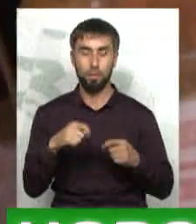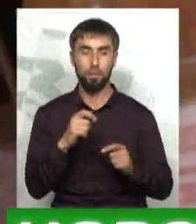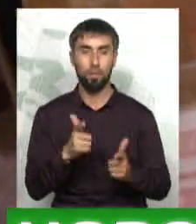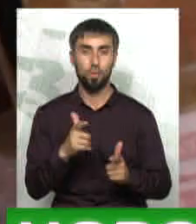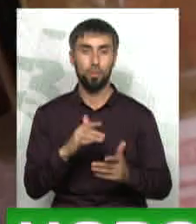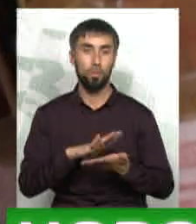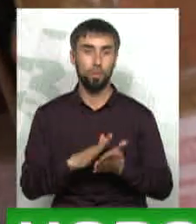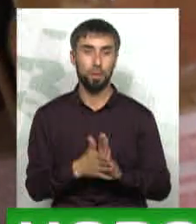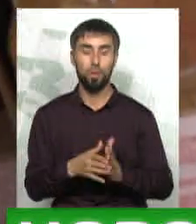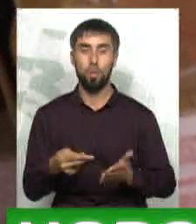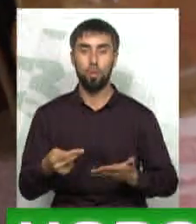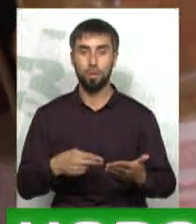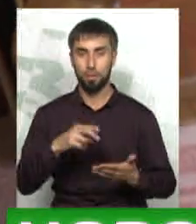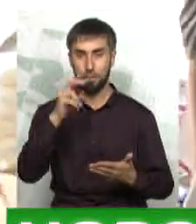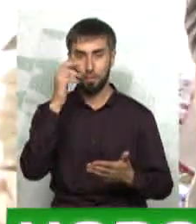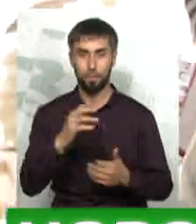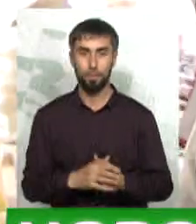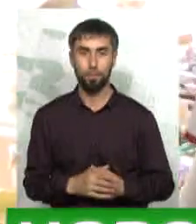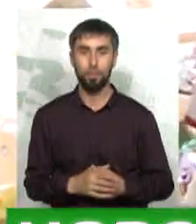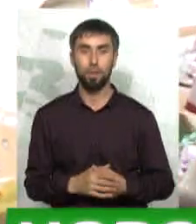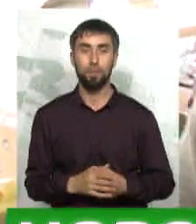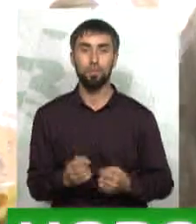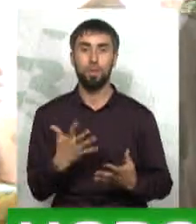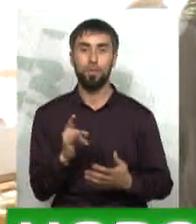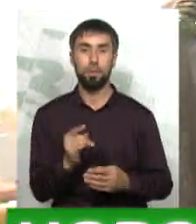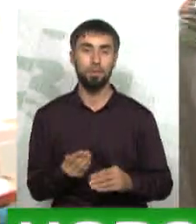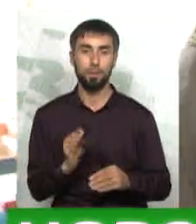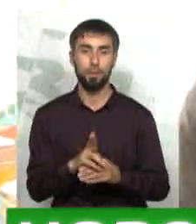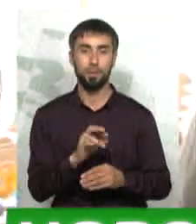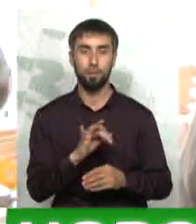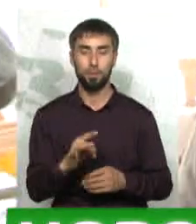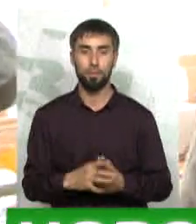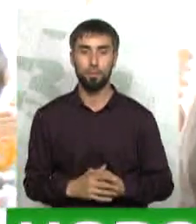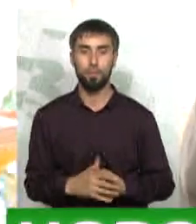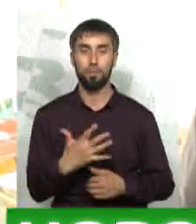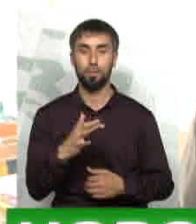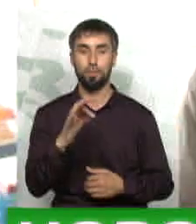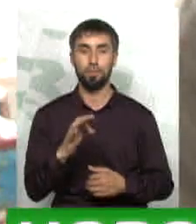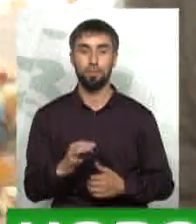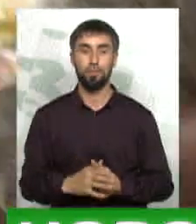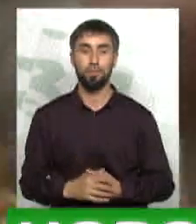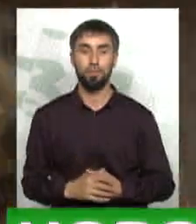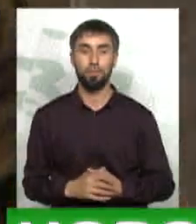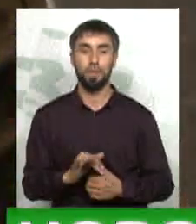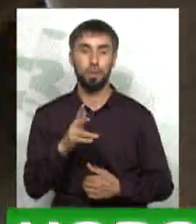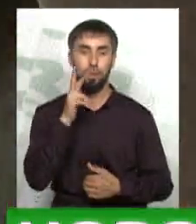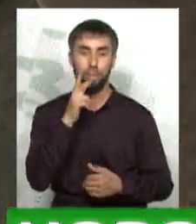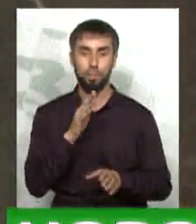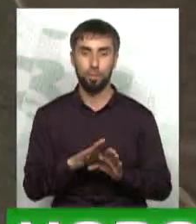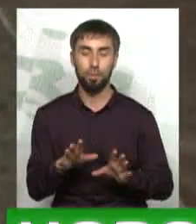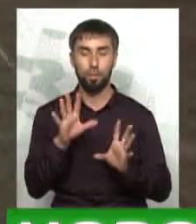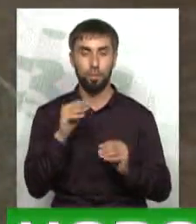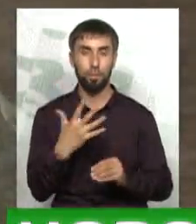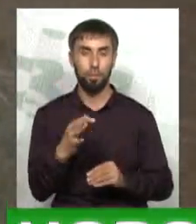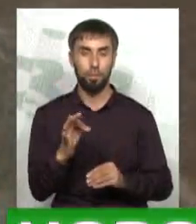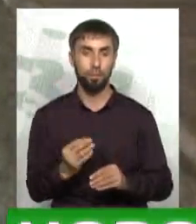согласно условиями контракта с государством. Сколько вы добавляете кефир? 5%. 5%. И молочный тоже? Все